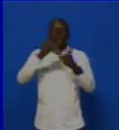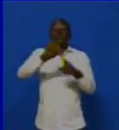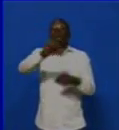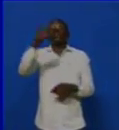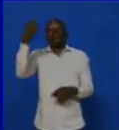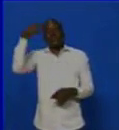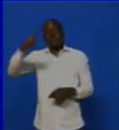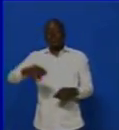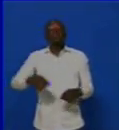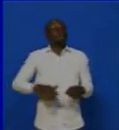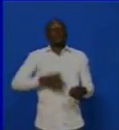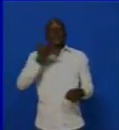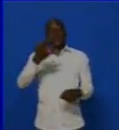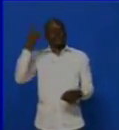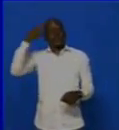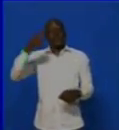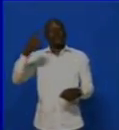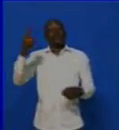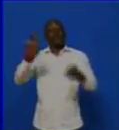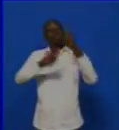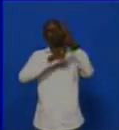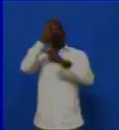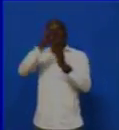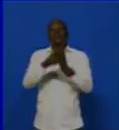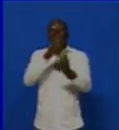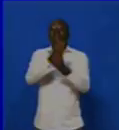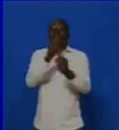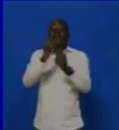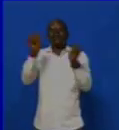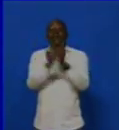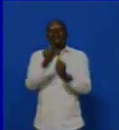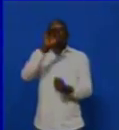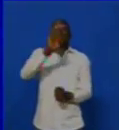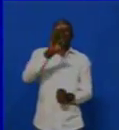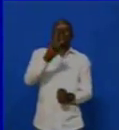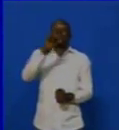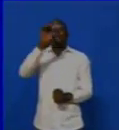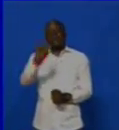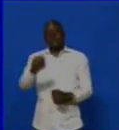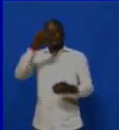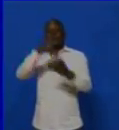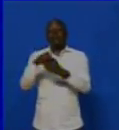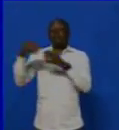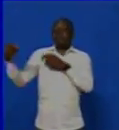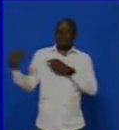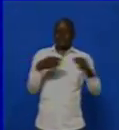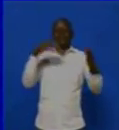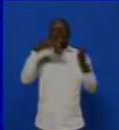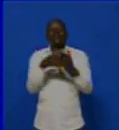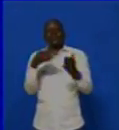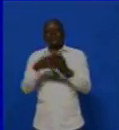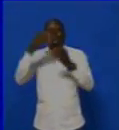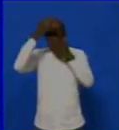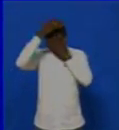sensibiliser et outiller les braves populations à collaborer avec les forces de défense et de sécurité dans cette lutte contre le terrorisme et le